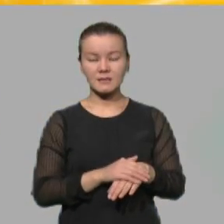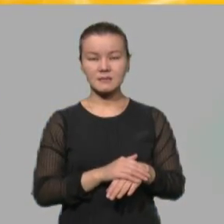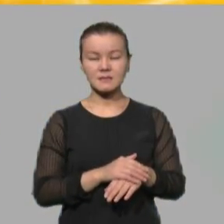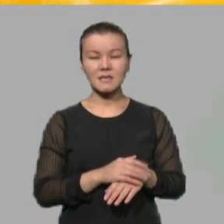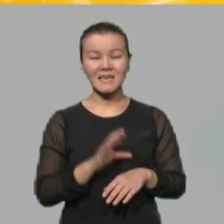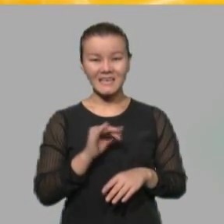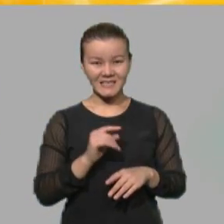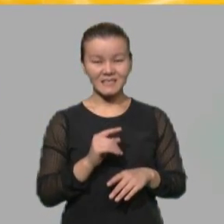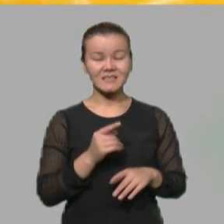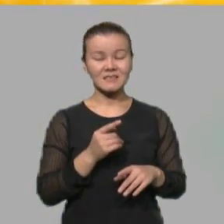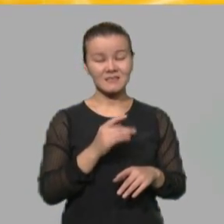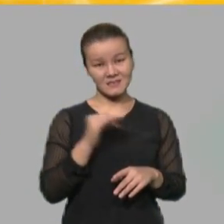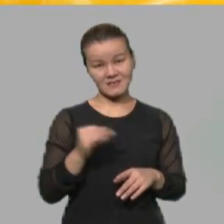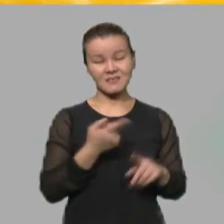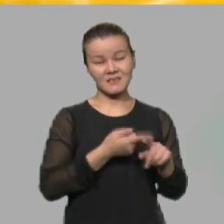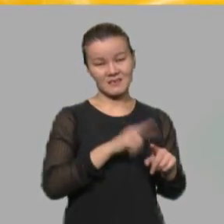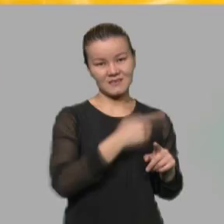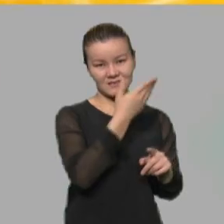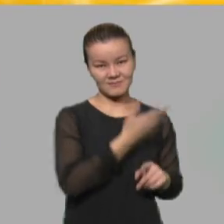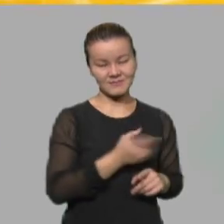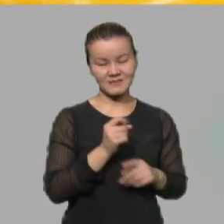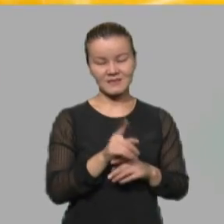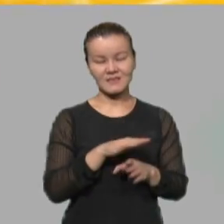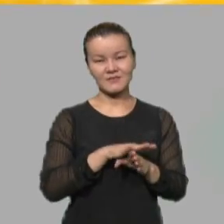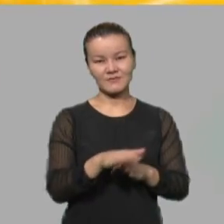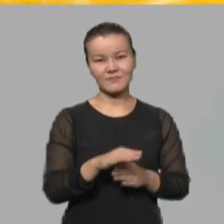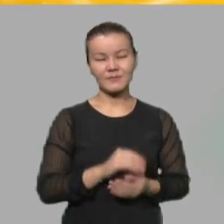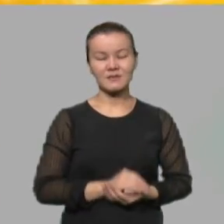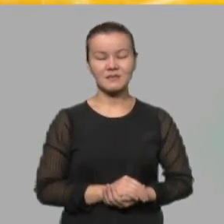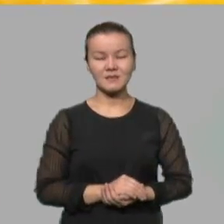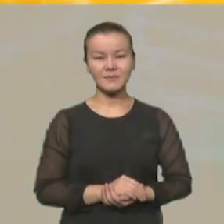Молодцы! И с этим заданием вы справились.